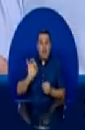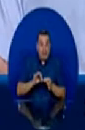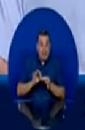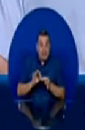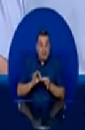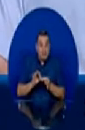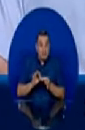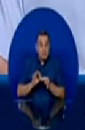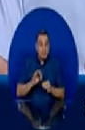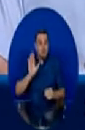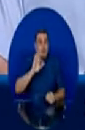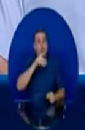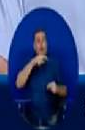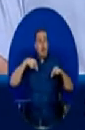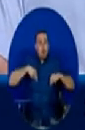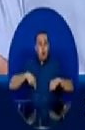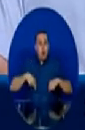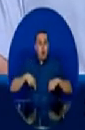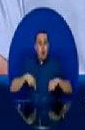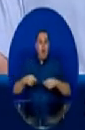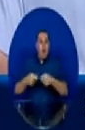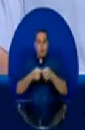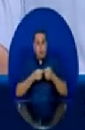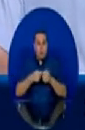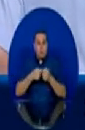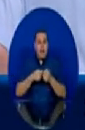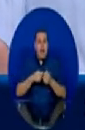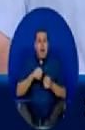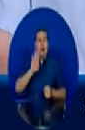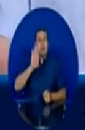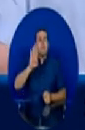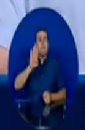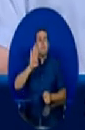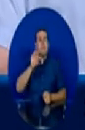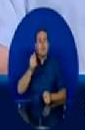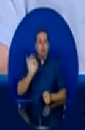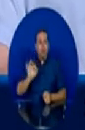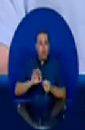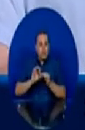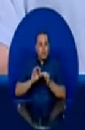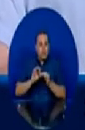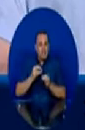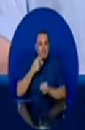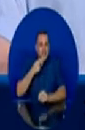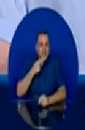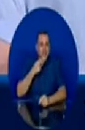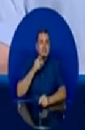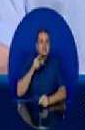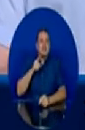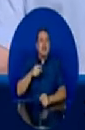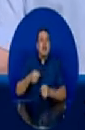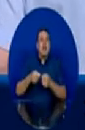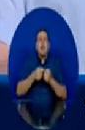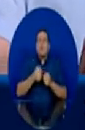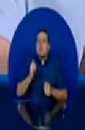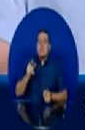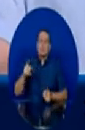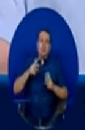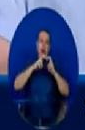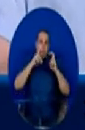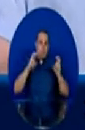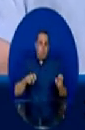רוזנפלד, יור איגוד הביטקוין הישראלי. קודם כל, מה זה האיגוד? איגוד הביטקוין הישראלי זאת עמותה